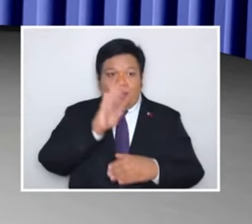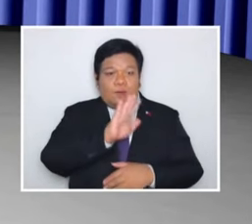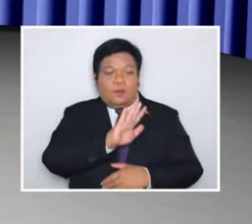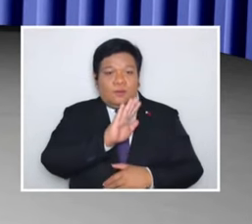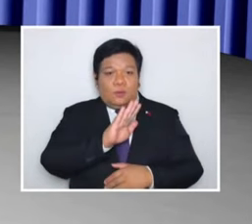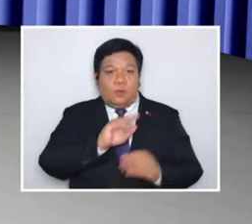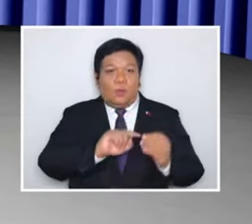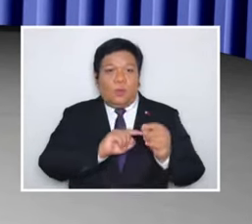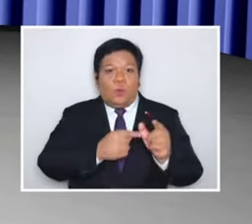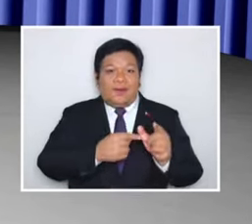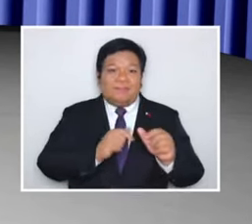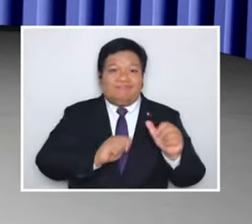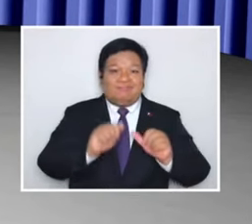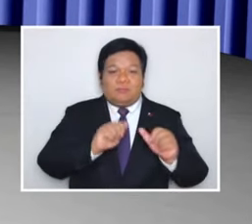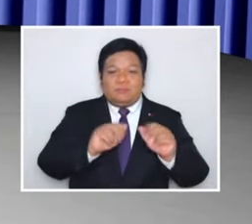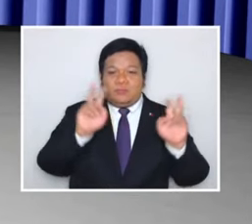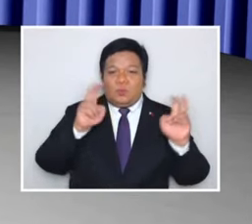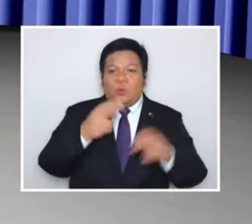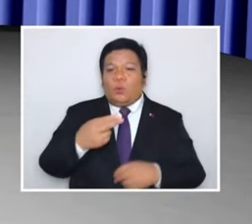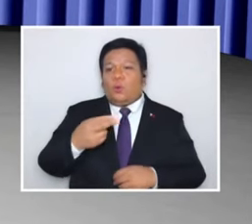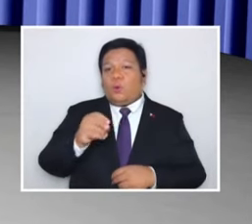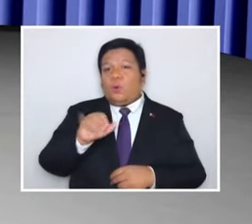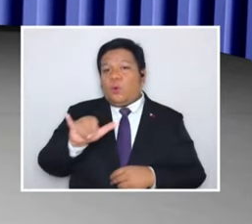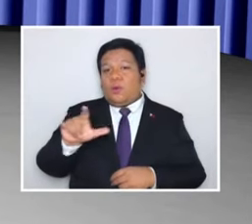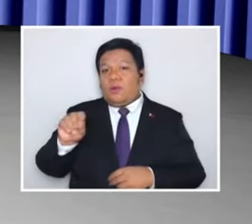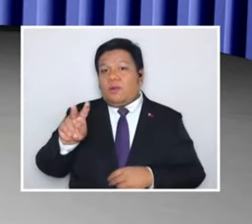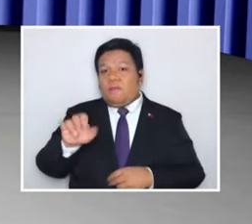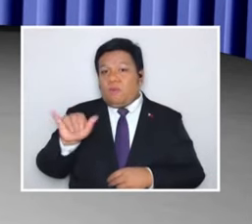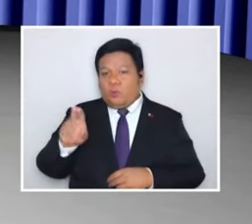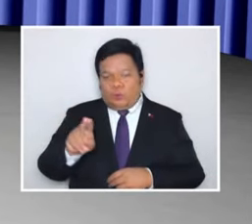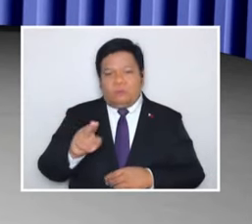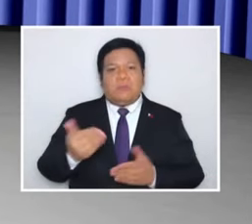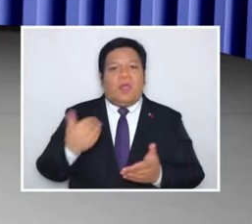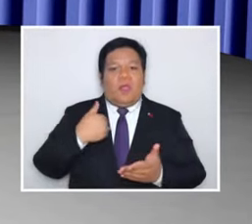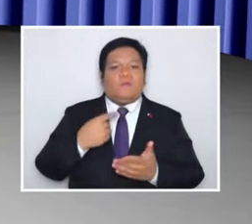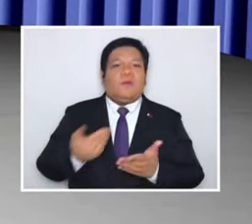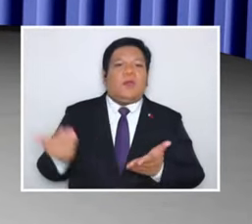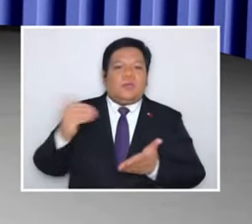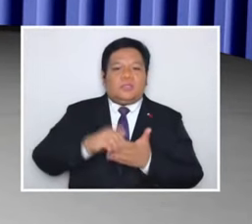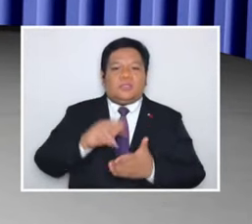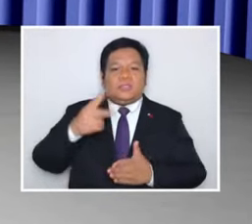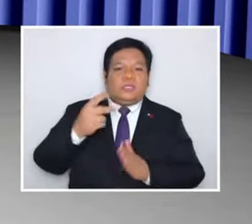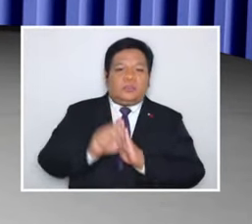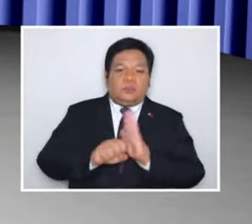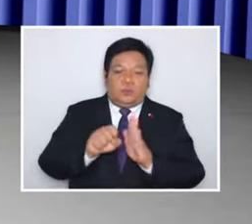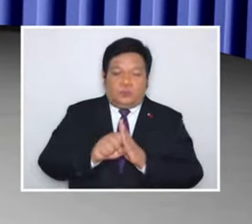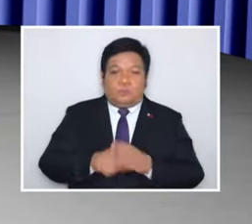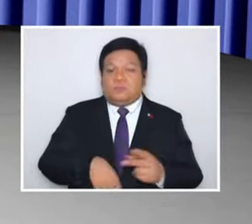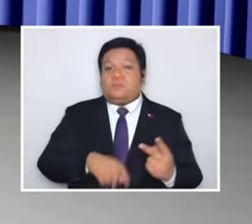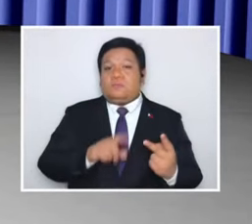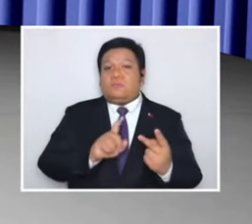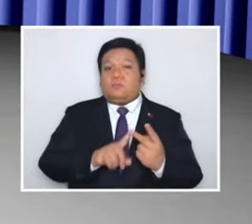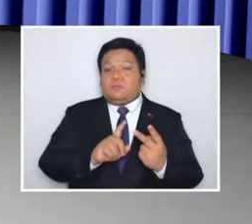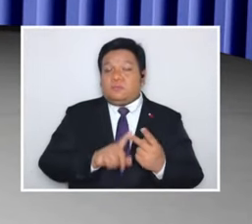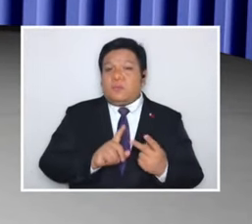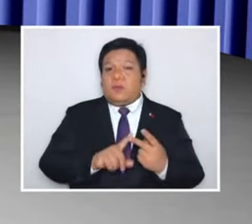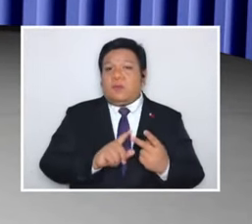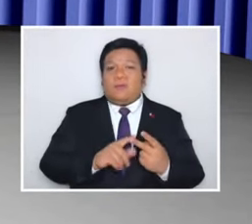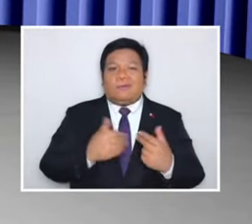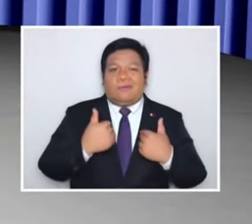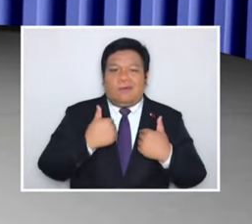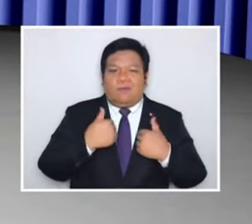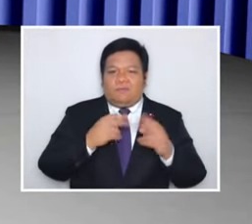nilang Hoy, Love You. Samantala, hindi lang basta titindi, kundi mas iinit pa ang huling apat na gabi ng Init sa